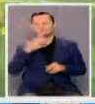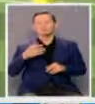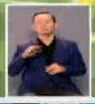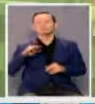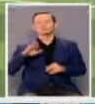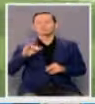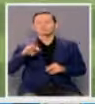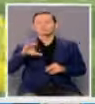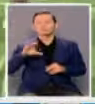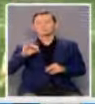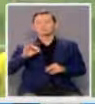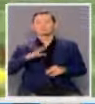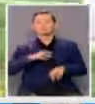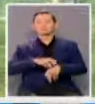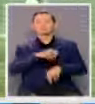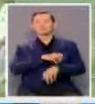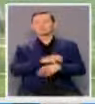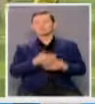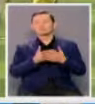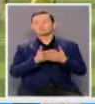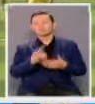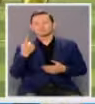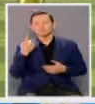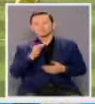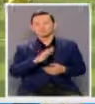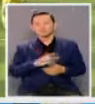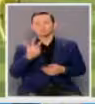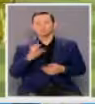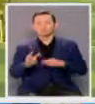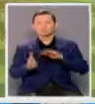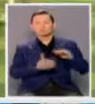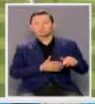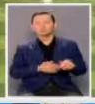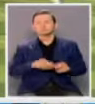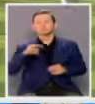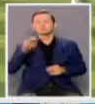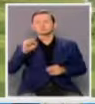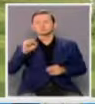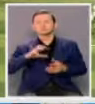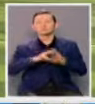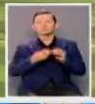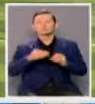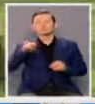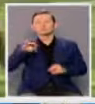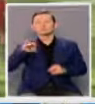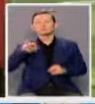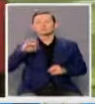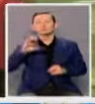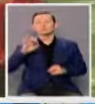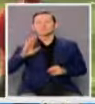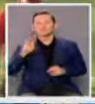Твумаси 11 метрлік айып тобын қақпаға дәл көздеді. Арада 3 минут өте сала ойынның 64-ші минутында Марин Томасов